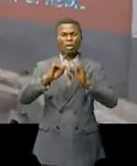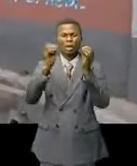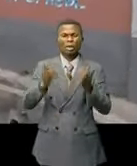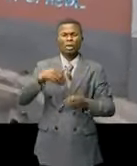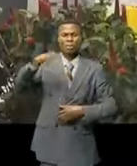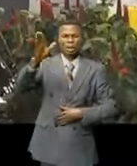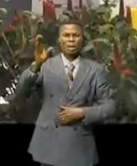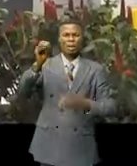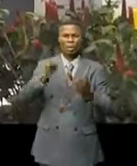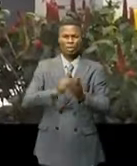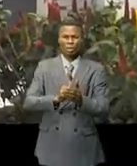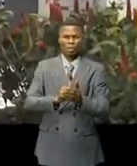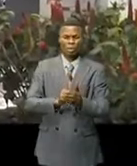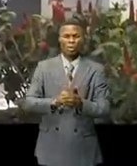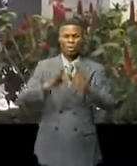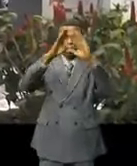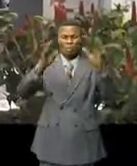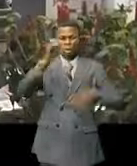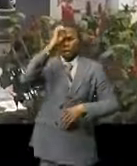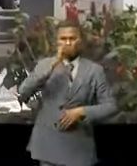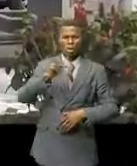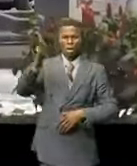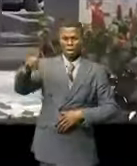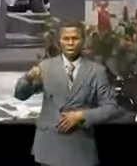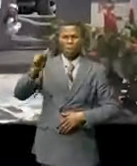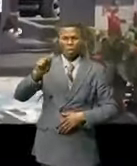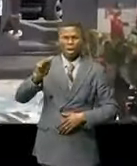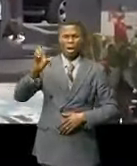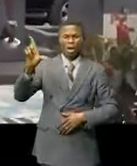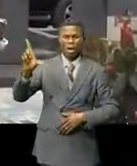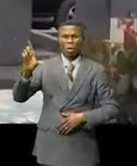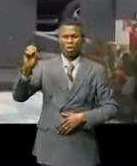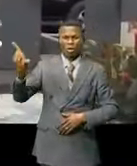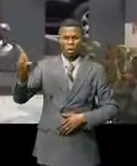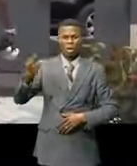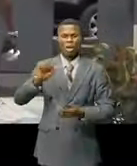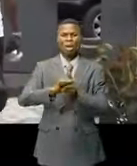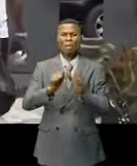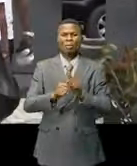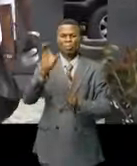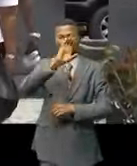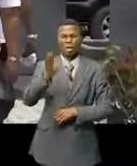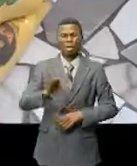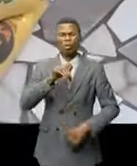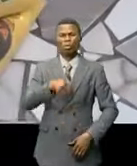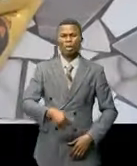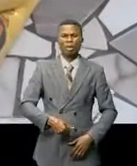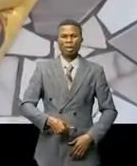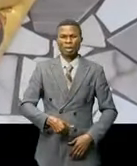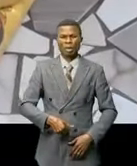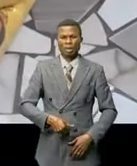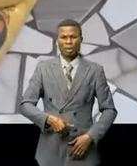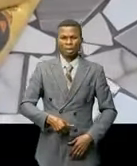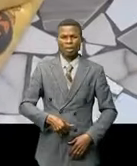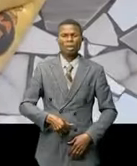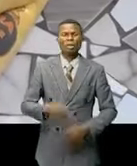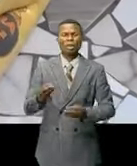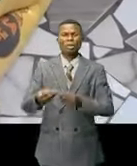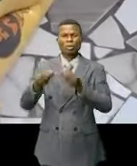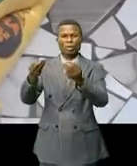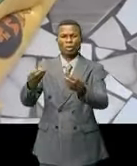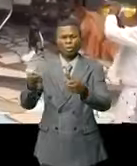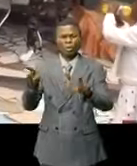s'est rendue à l'orphelinat Paola Consolata, située sur l'avenue Boussoumélo dans la commune de Kassavubu. Elle s'est livrée